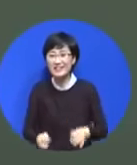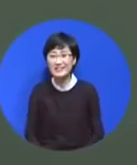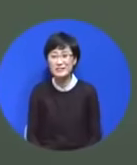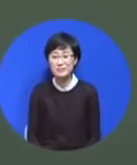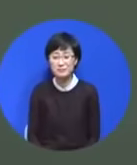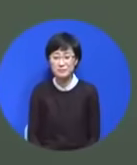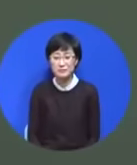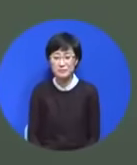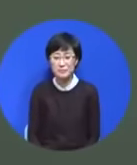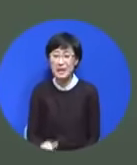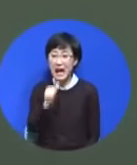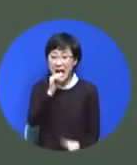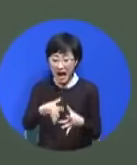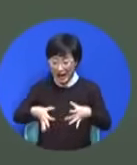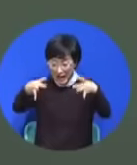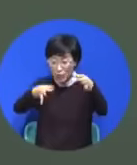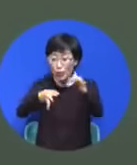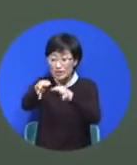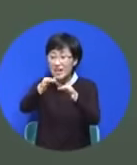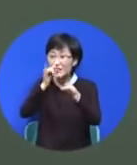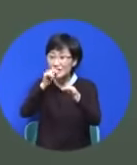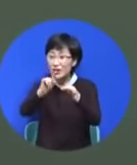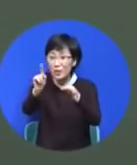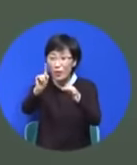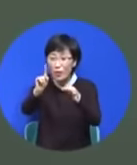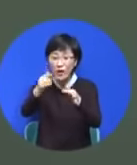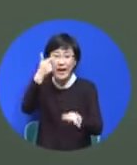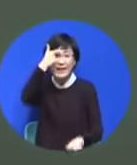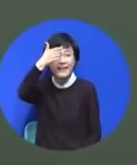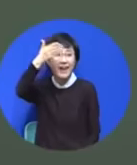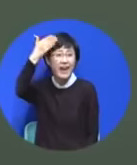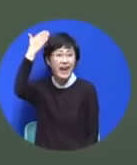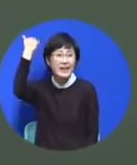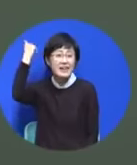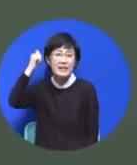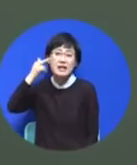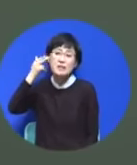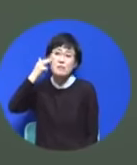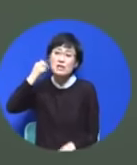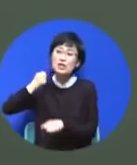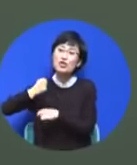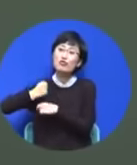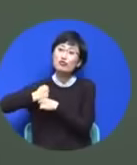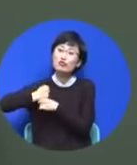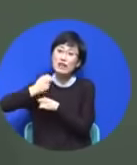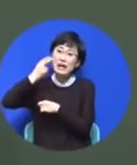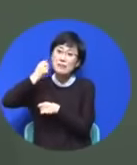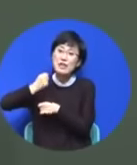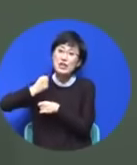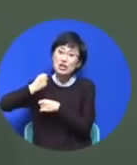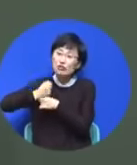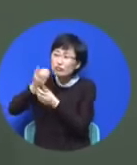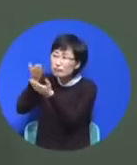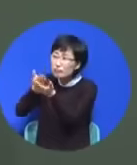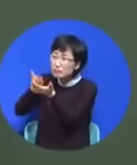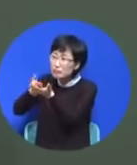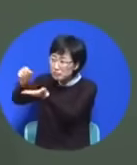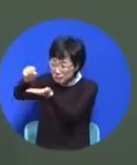시장 그게 뭔 줄 압니까 옛날에 미군들 얻던 깡통 그 놔두고 팔란